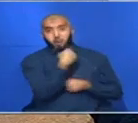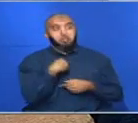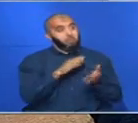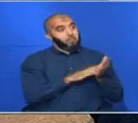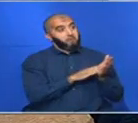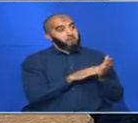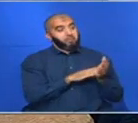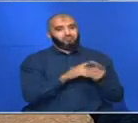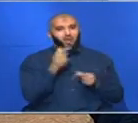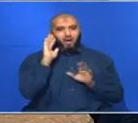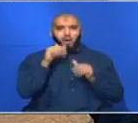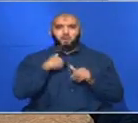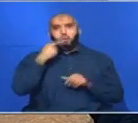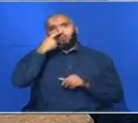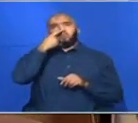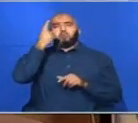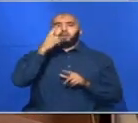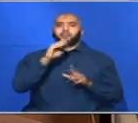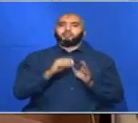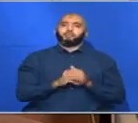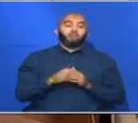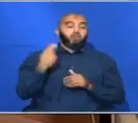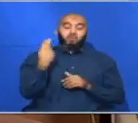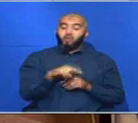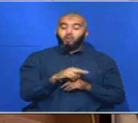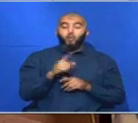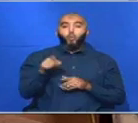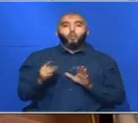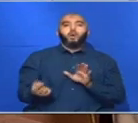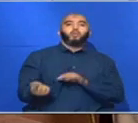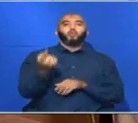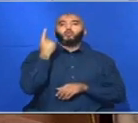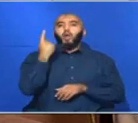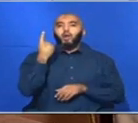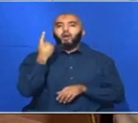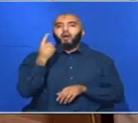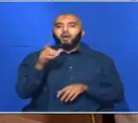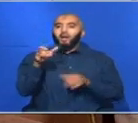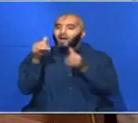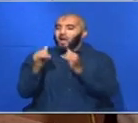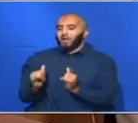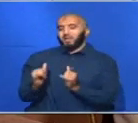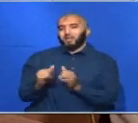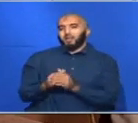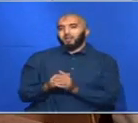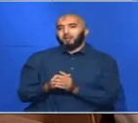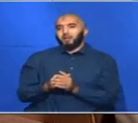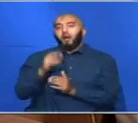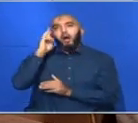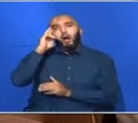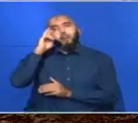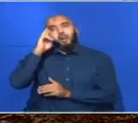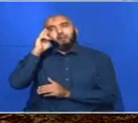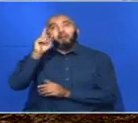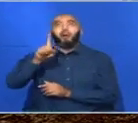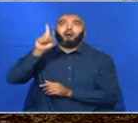الله حجاب ولا من يراقبه الا المولى عز وجل ذكر الله خاليا اي